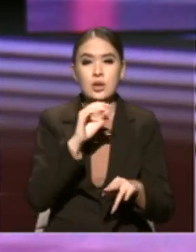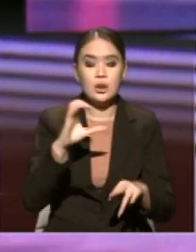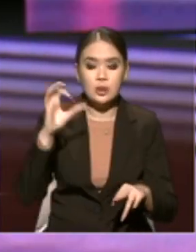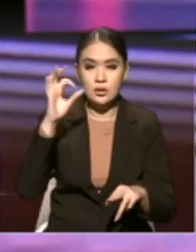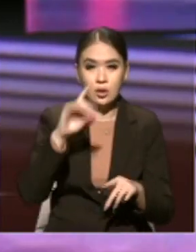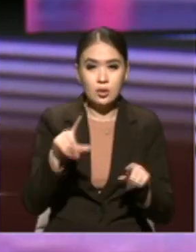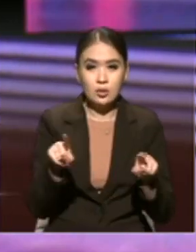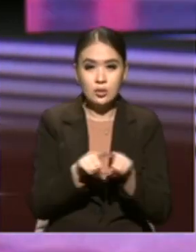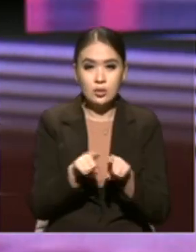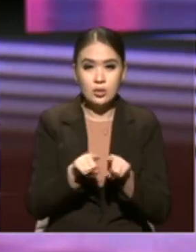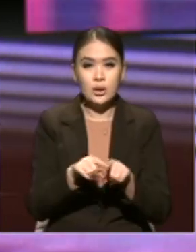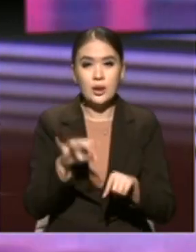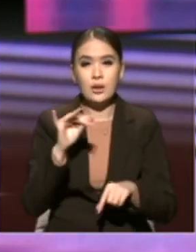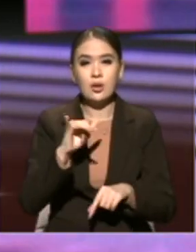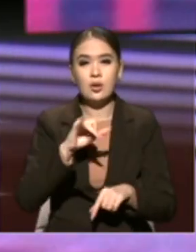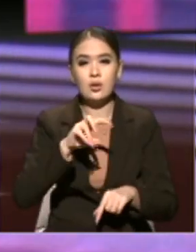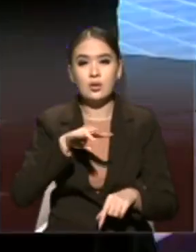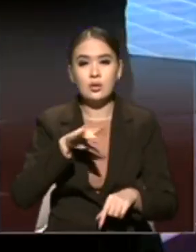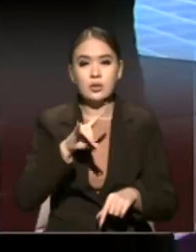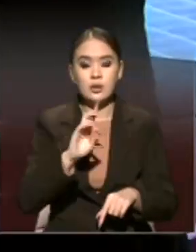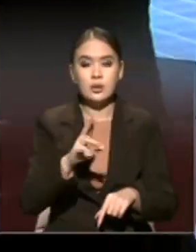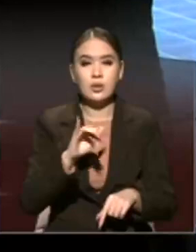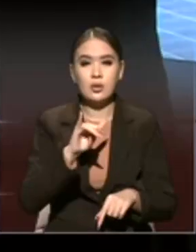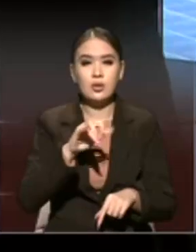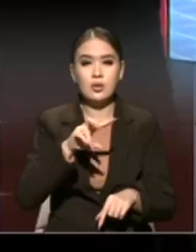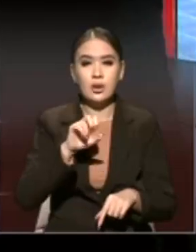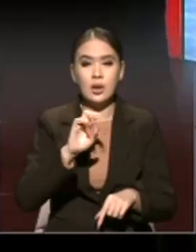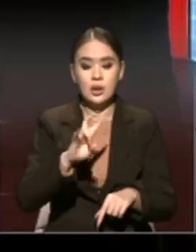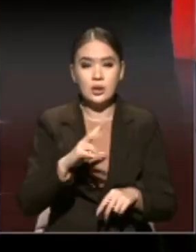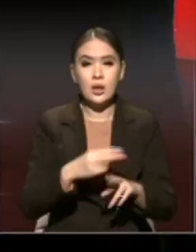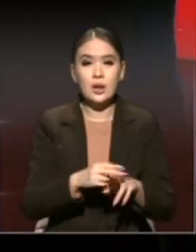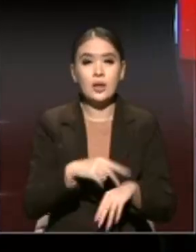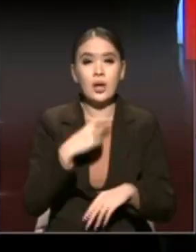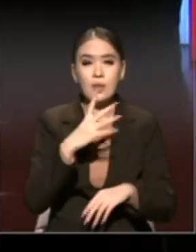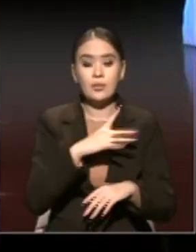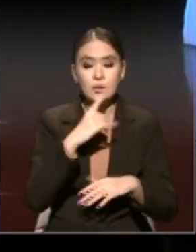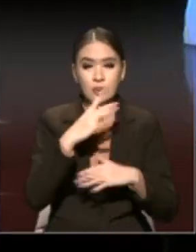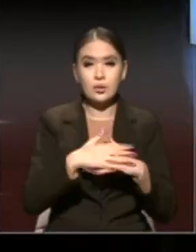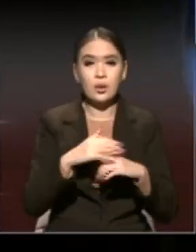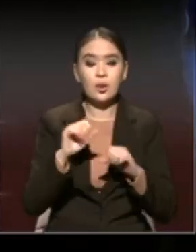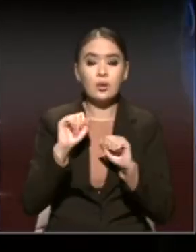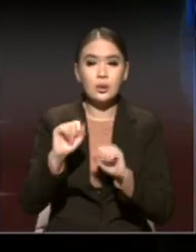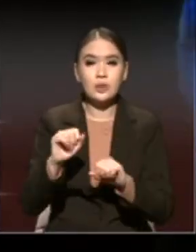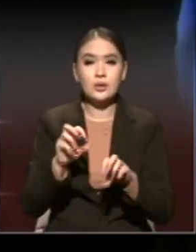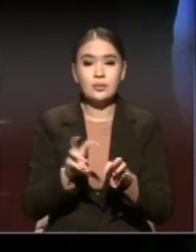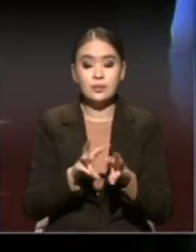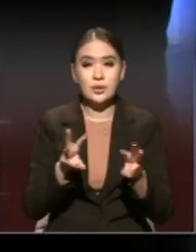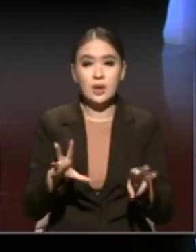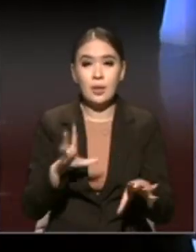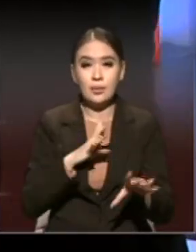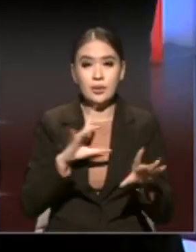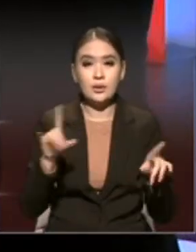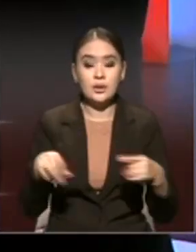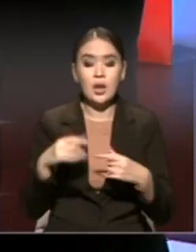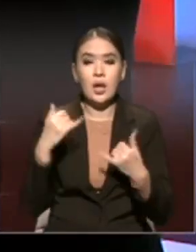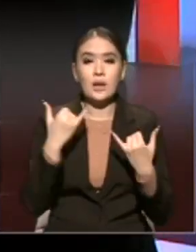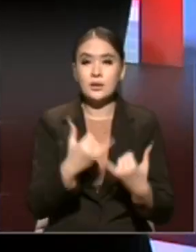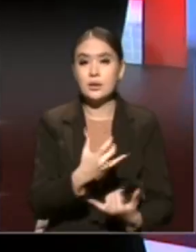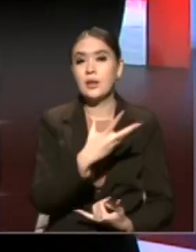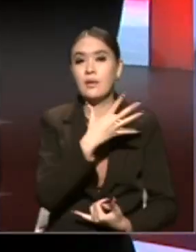де Ұлттық Ұлан. Биылдан бастап біз енді Қорғаныс министрлігі бұл бастаманы көтерген болғасын, біздің қазіргі